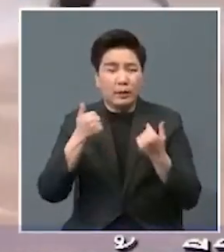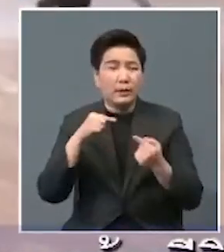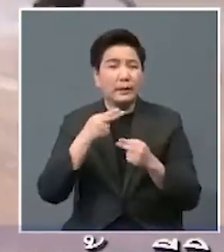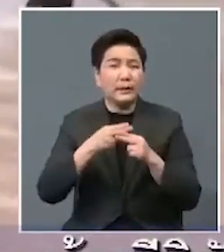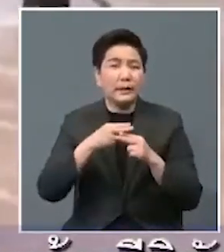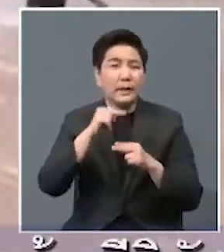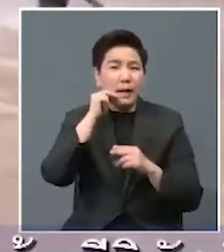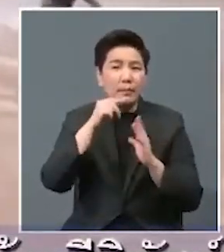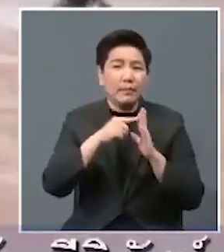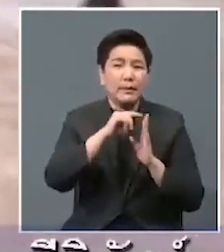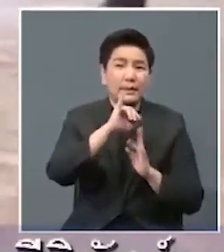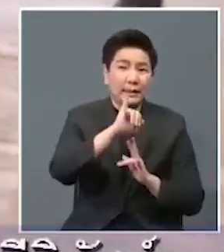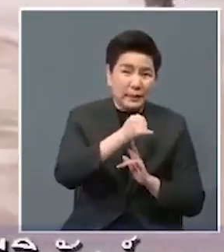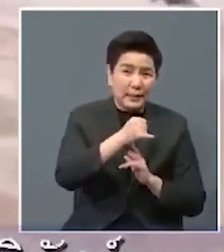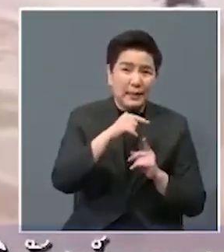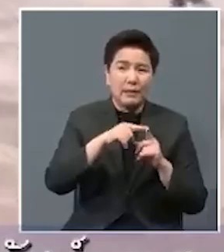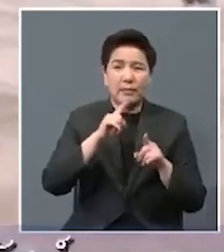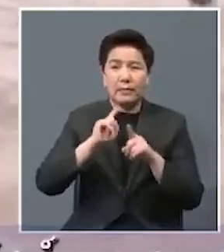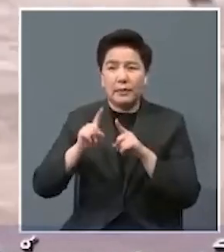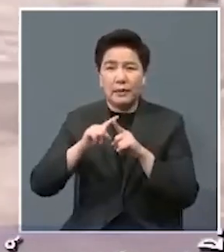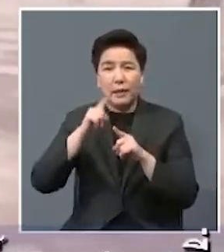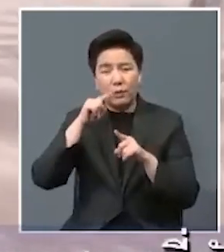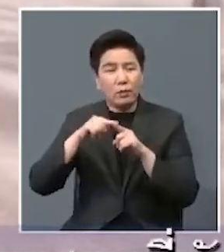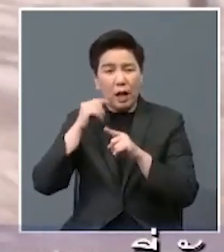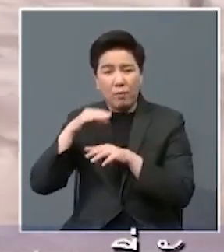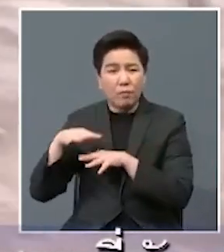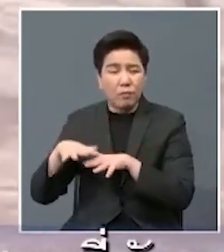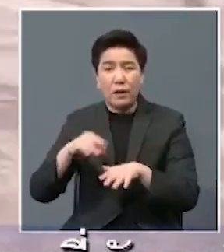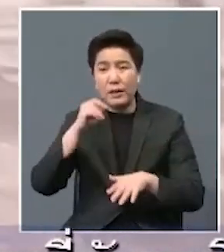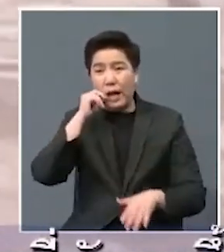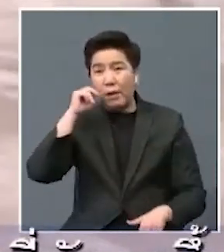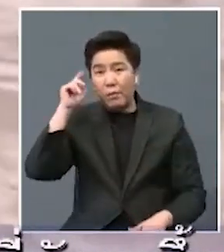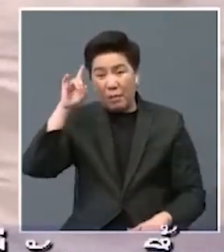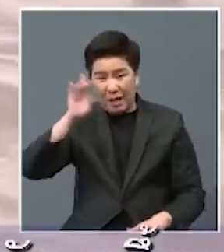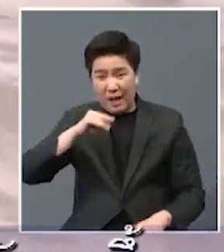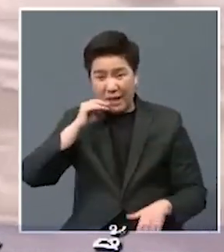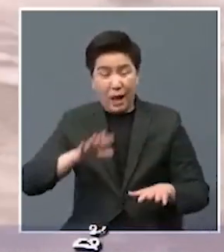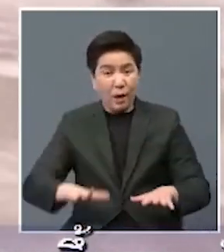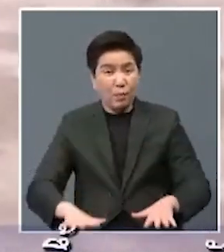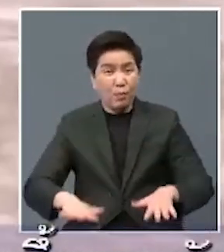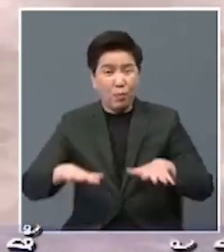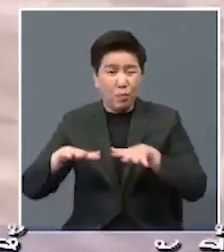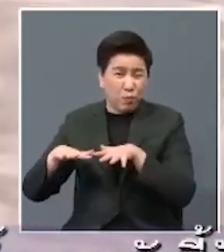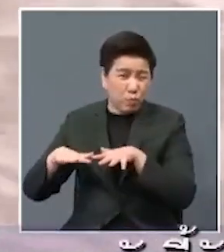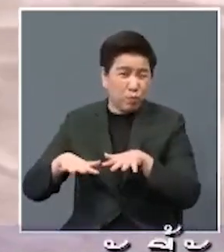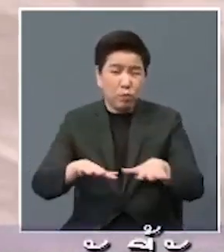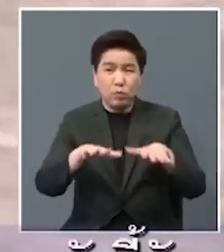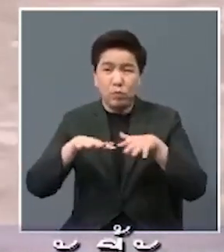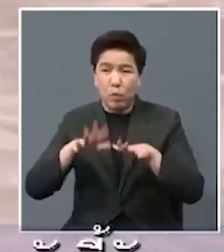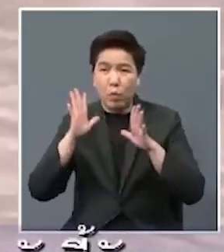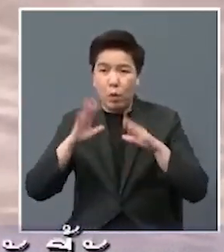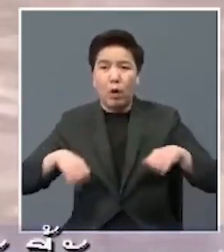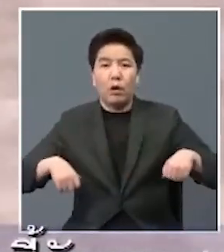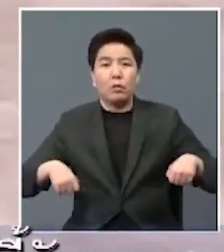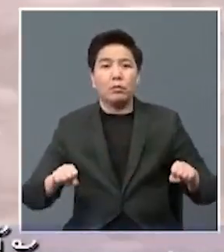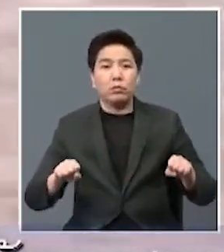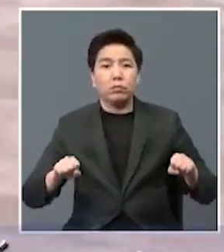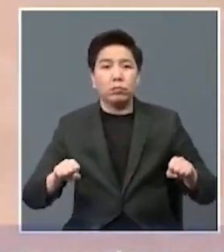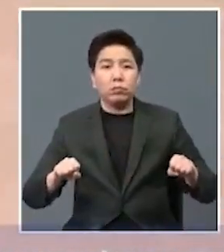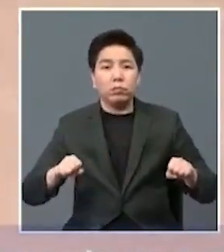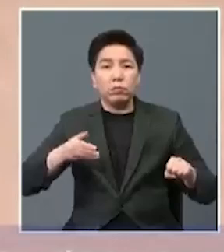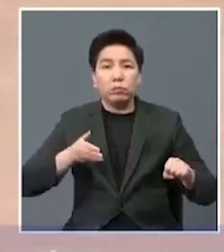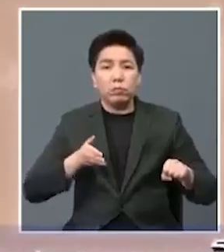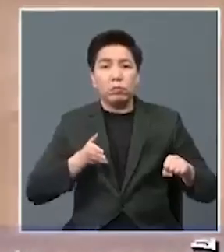จลำห้วยแม่เหลอและลำห้วยแม่เงะกระแสน้ำท่วมสูงไหลเชี่ยวทำให้คนที่ขี่มอเตอร์ไซค์หลาย